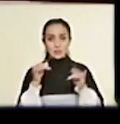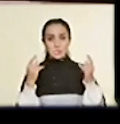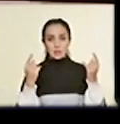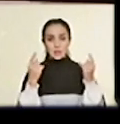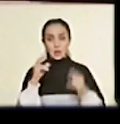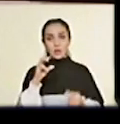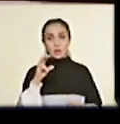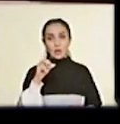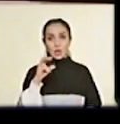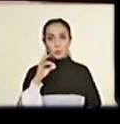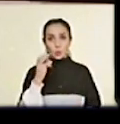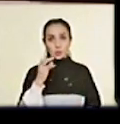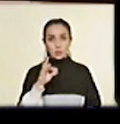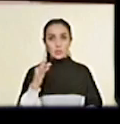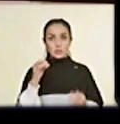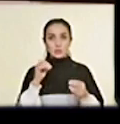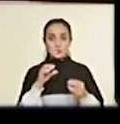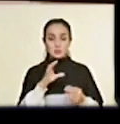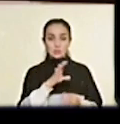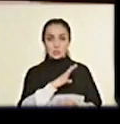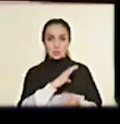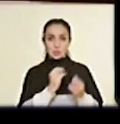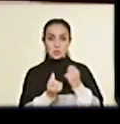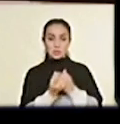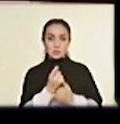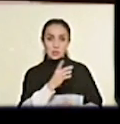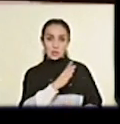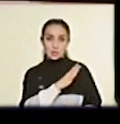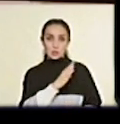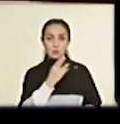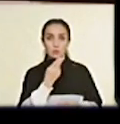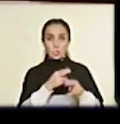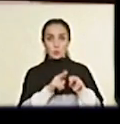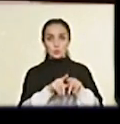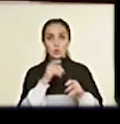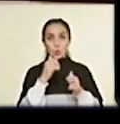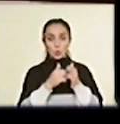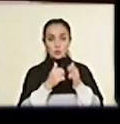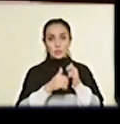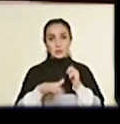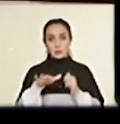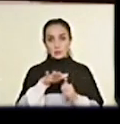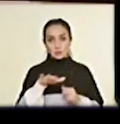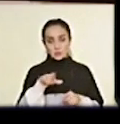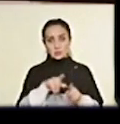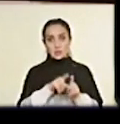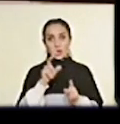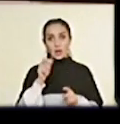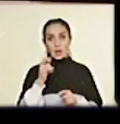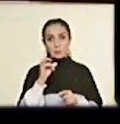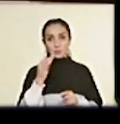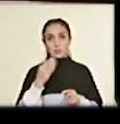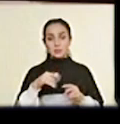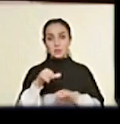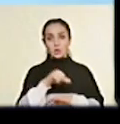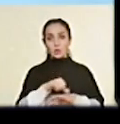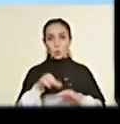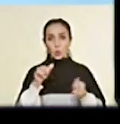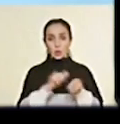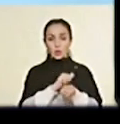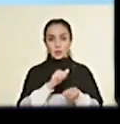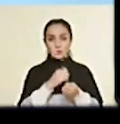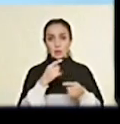koloniyalar tashkil etiladi. Bundan tashqari, demak, O'rta Yer dengizining g'arbiy qirg'oqlarida ham bir